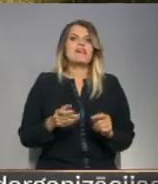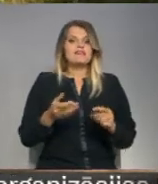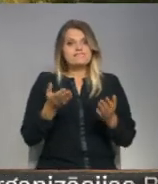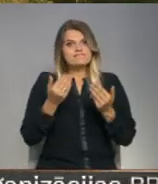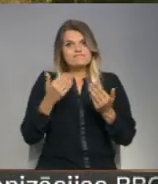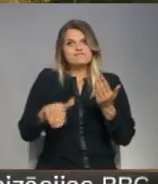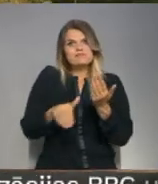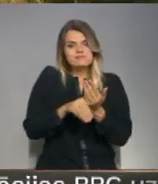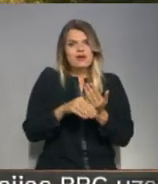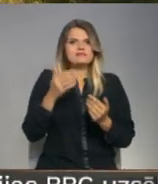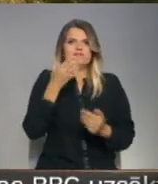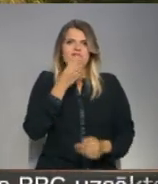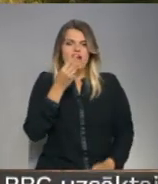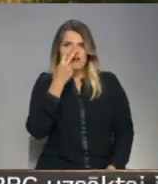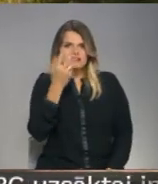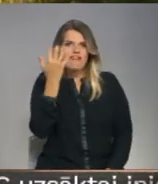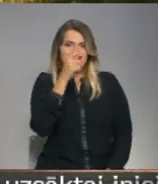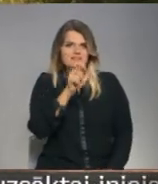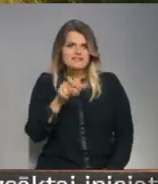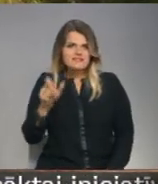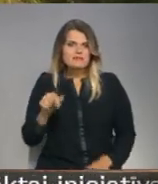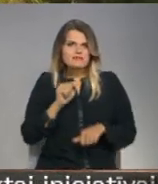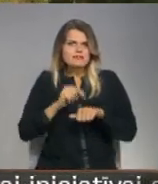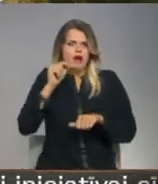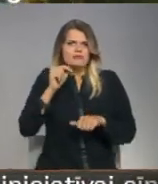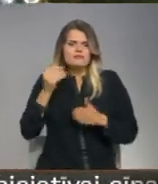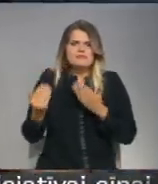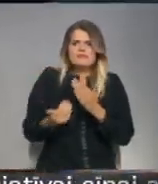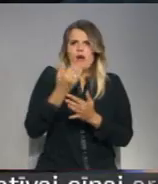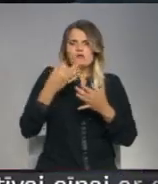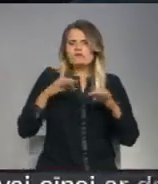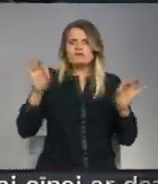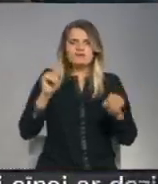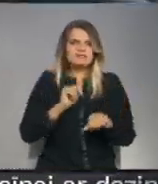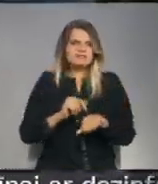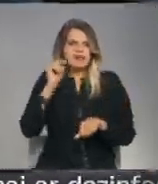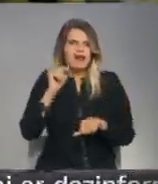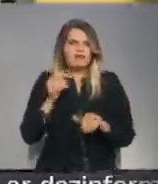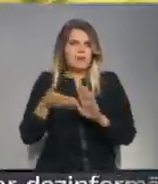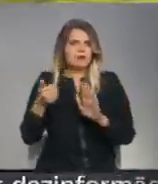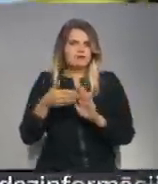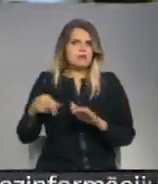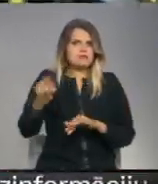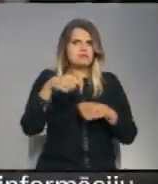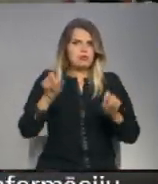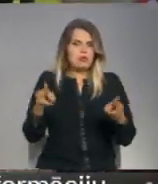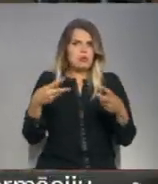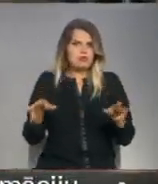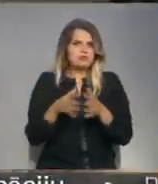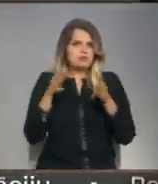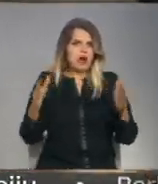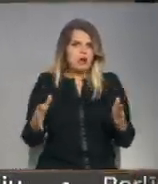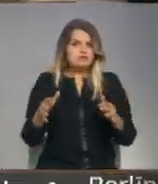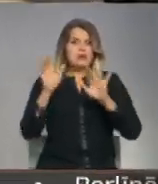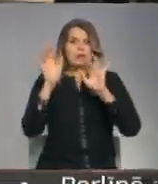Aicinājumam palīdzēt vairedzīgiem un neredzīgiem cilvēkiem izjust vēl nebijušu brīvības garšu, atsaucās vairāki motoklubi. Viņi